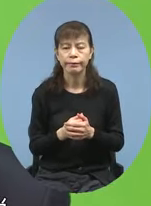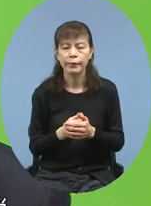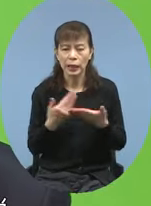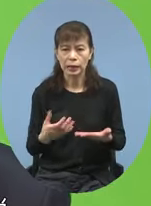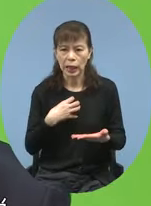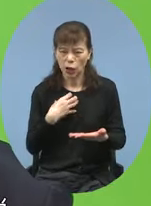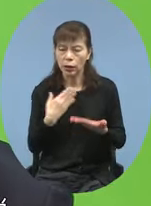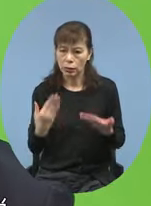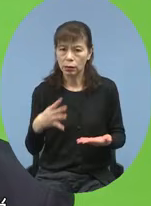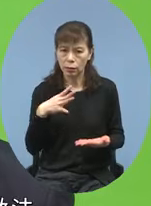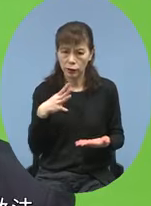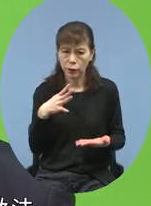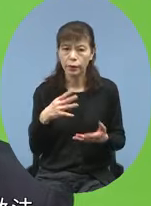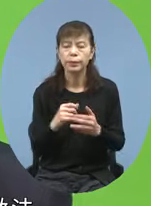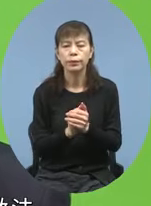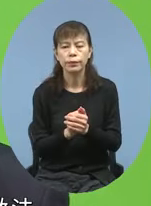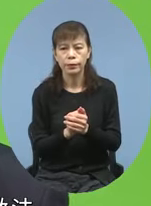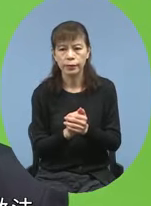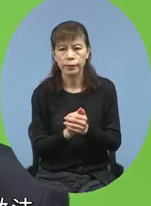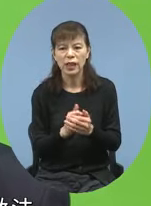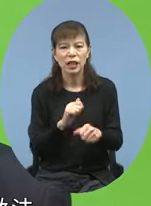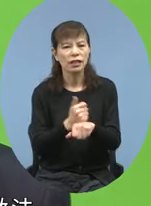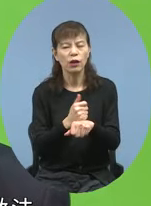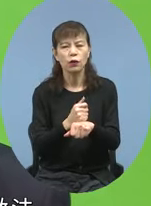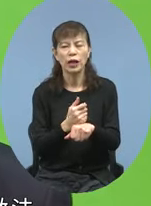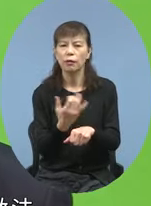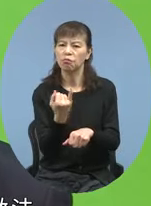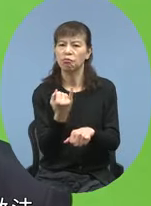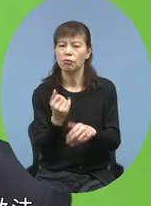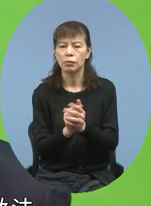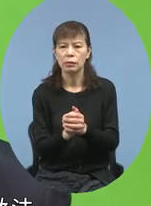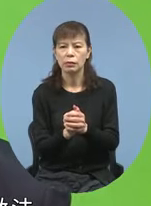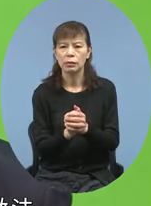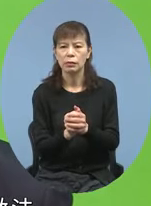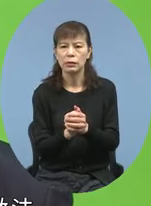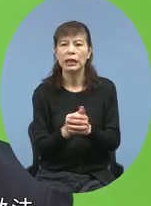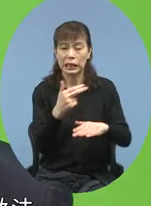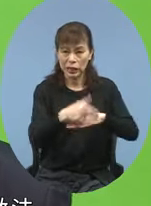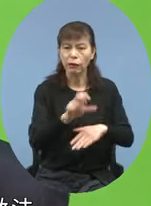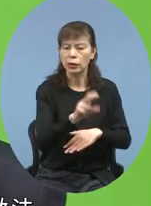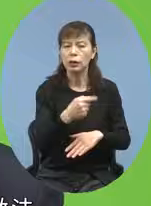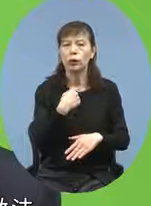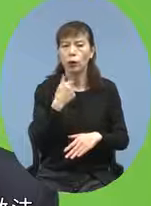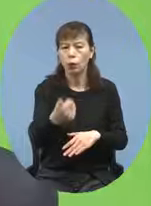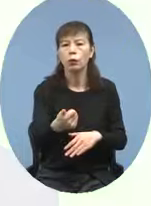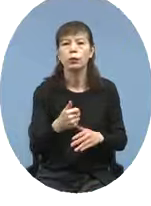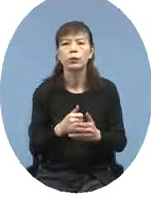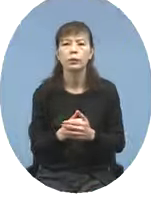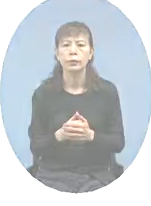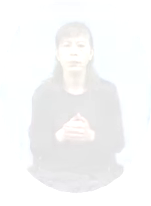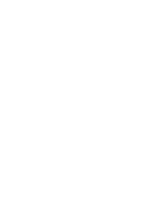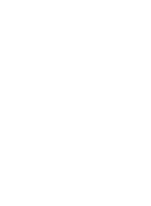就覺得在目前來說都不是一個合適的時候去改變我們這個一向的做法。